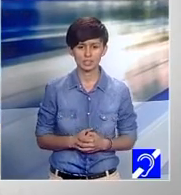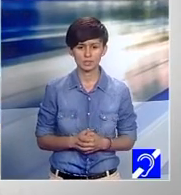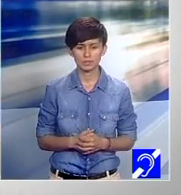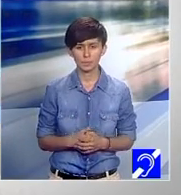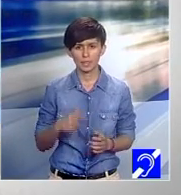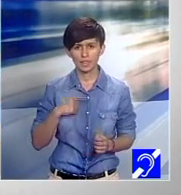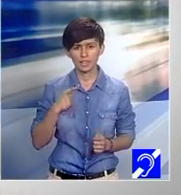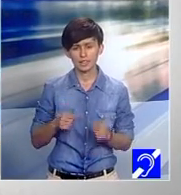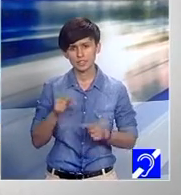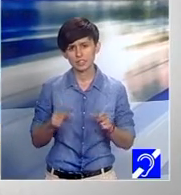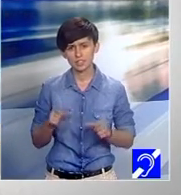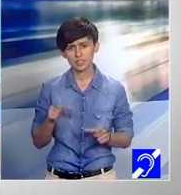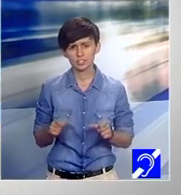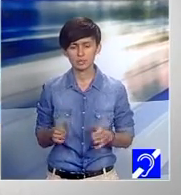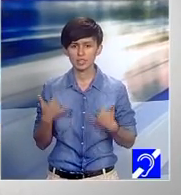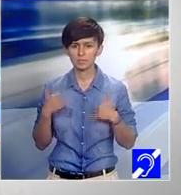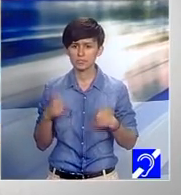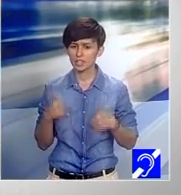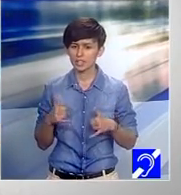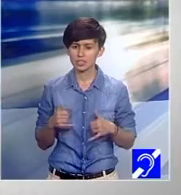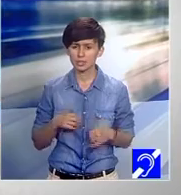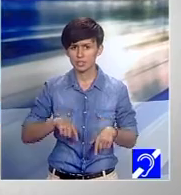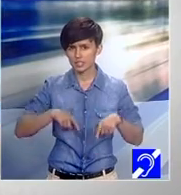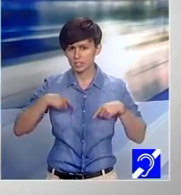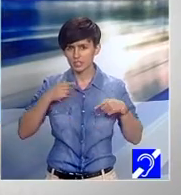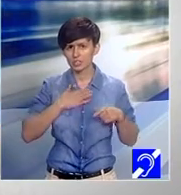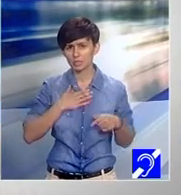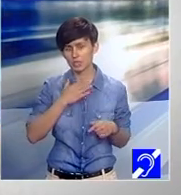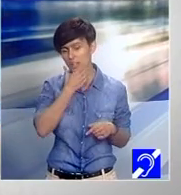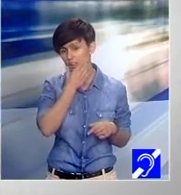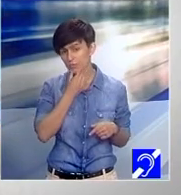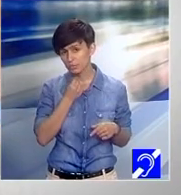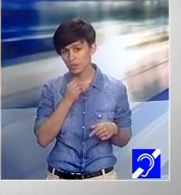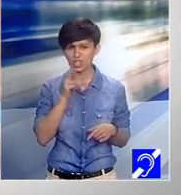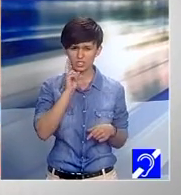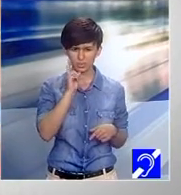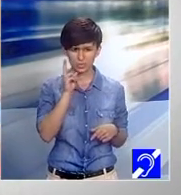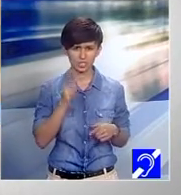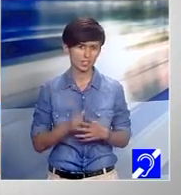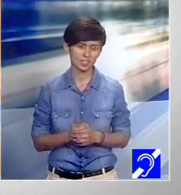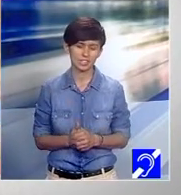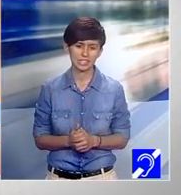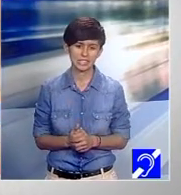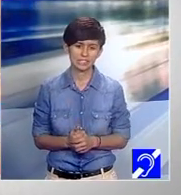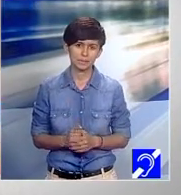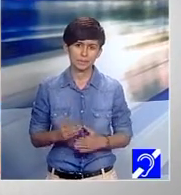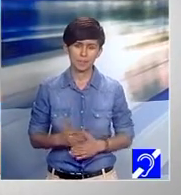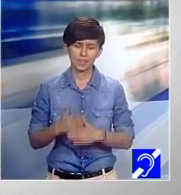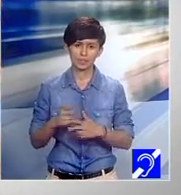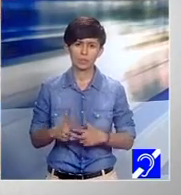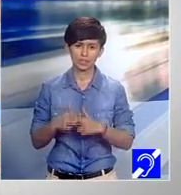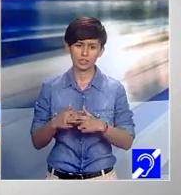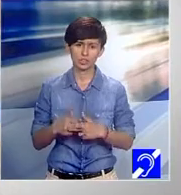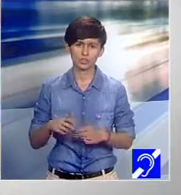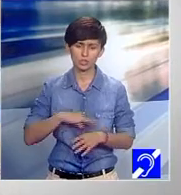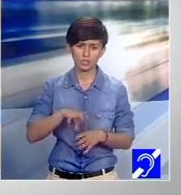despre întâmplări din viața mea, unele urâte, unele frumoase. Cu ajutorul familiei, al medicilor,